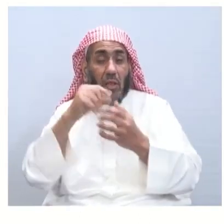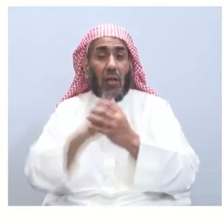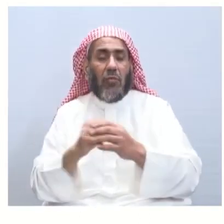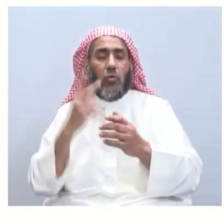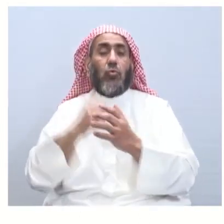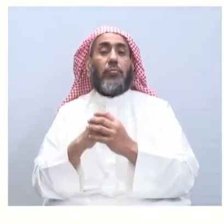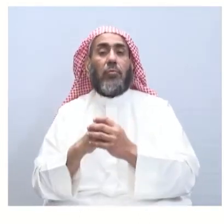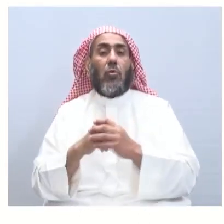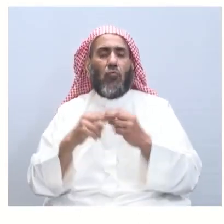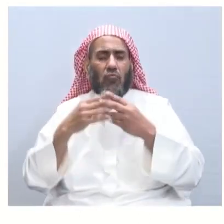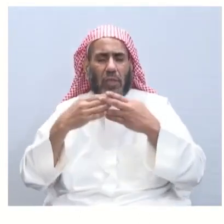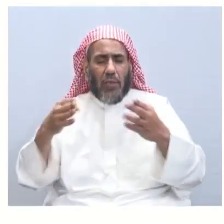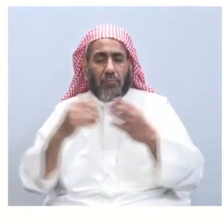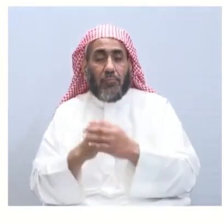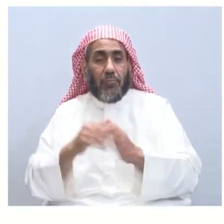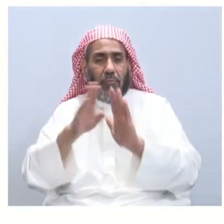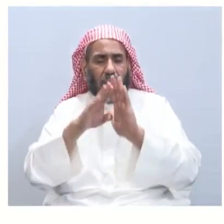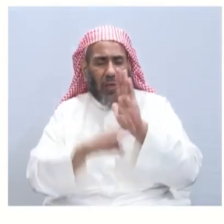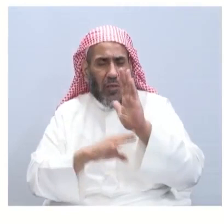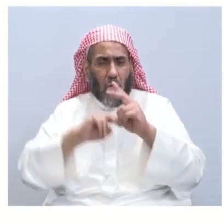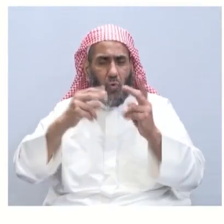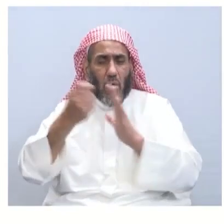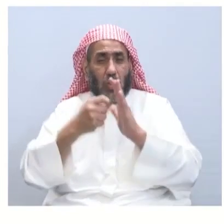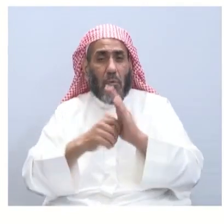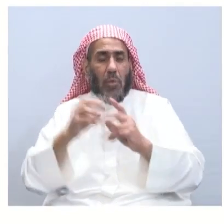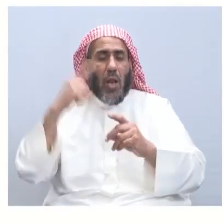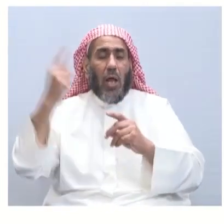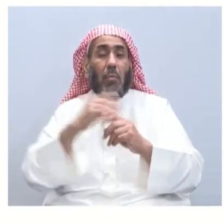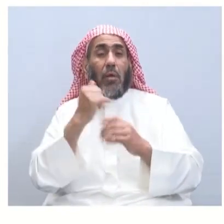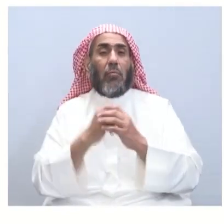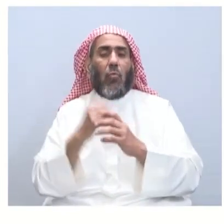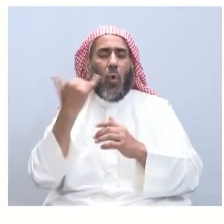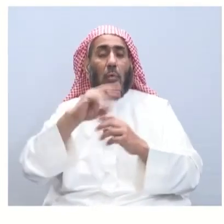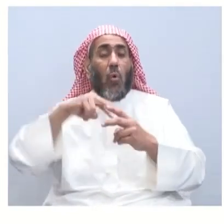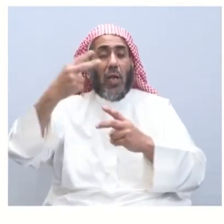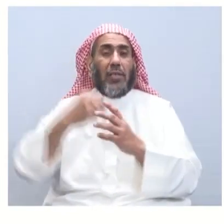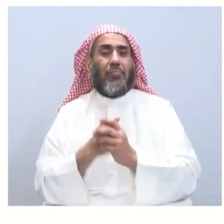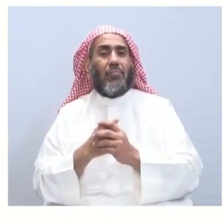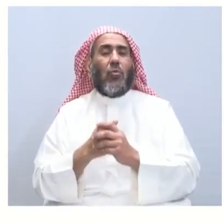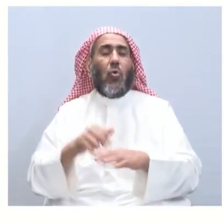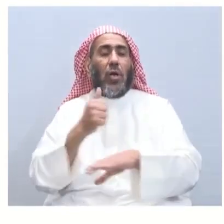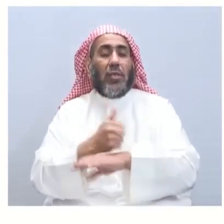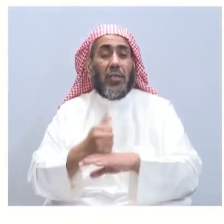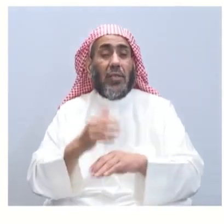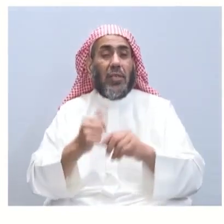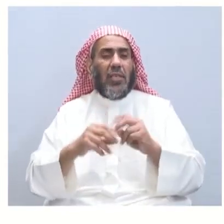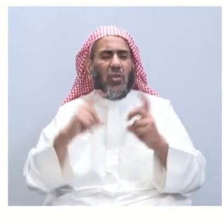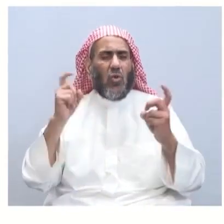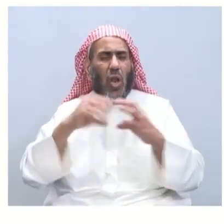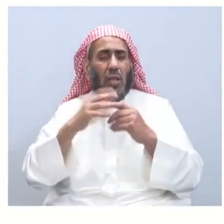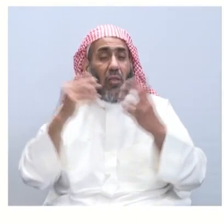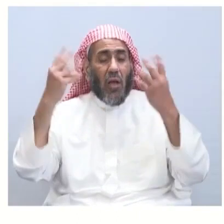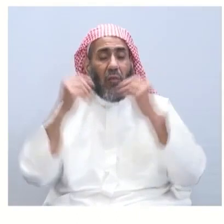في السعودي ففتحت صفحاتها لكتاب من العالم العربي وخارجه واسست لسجال